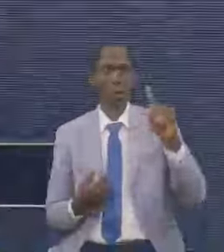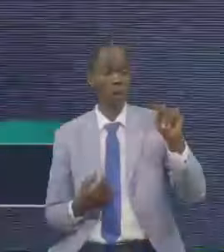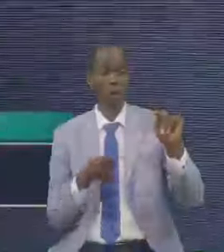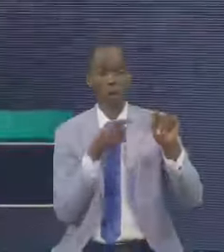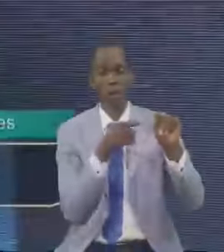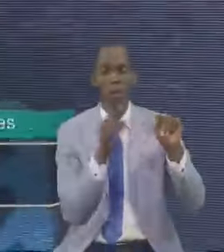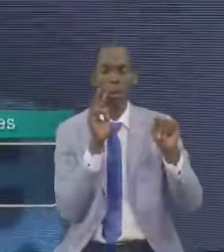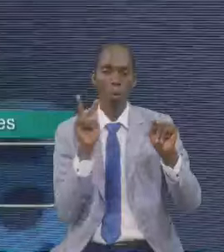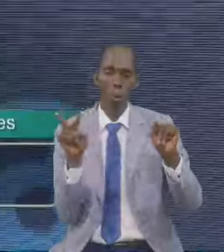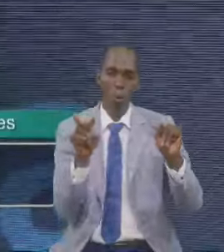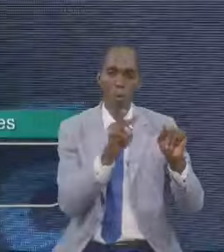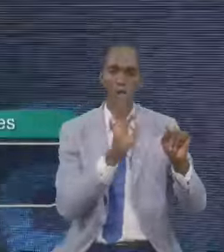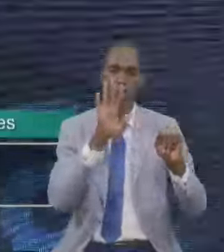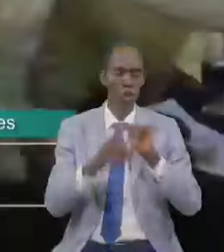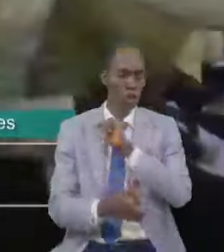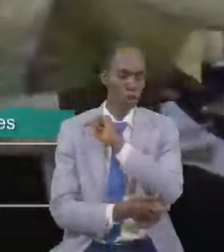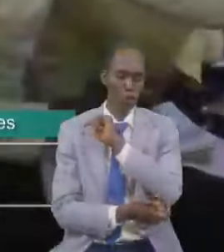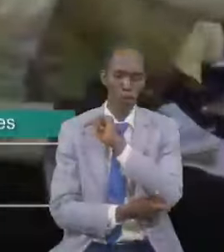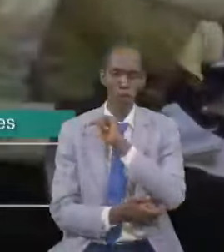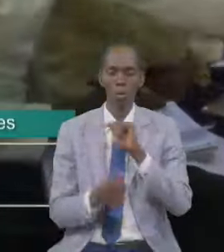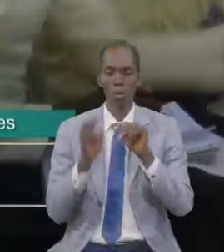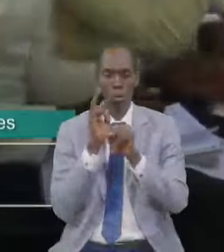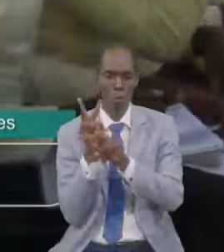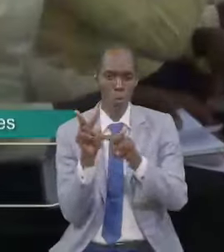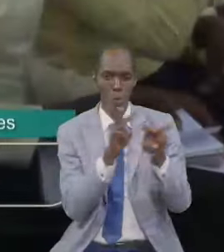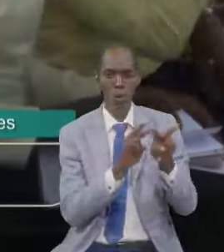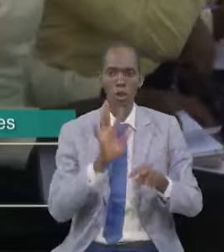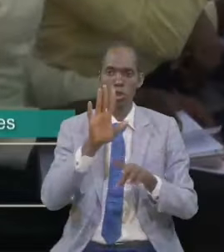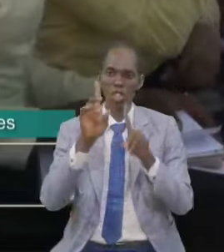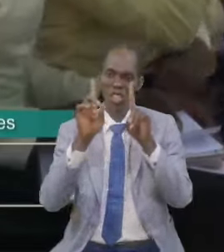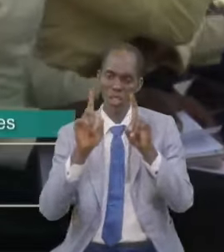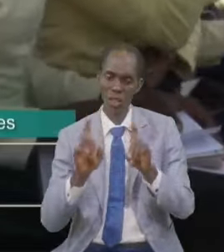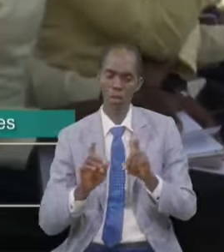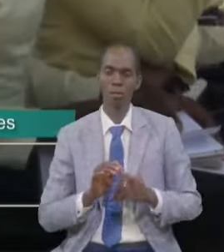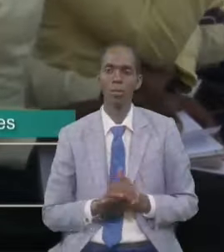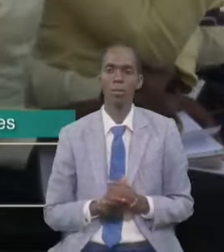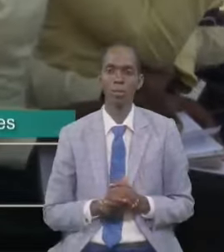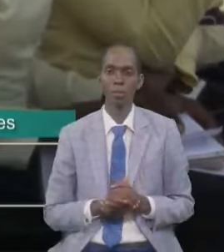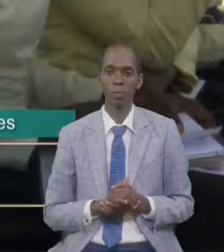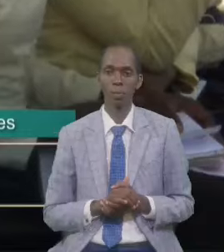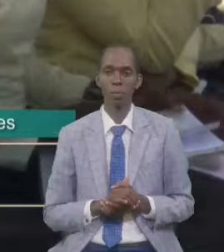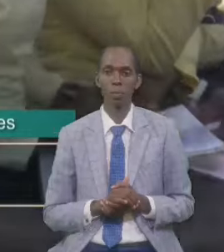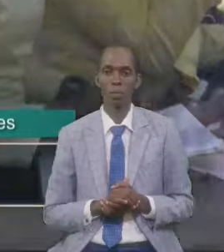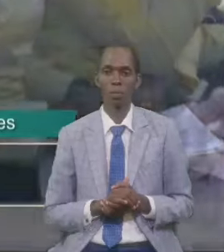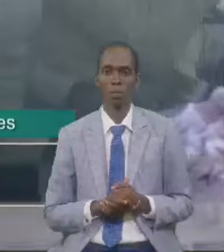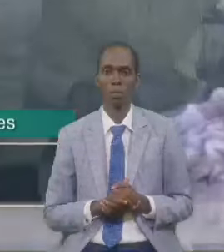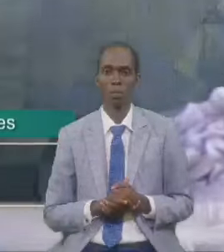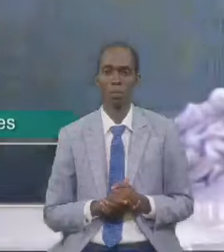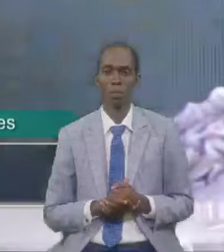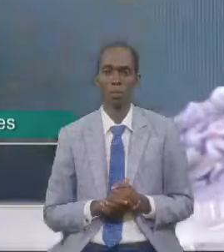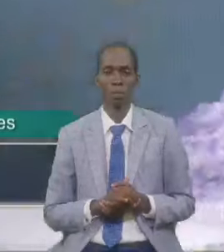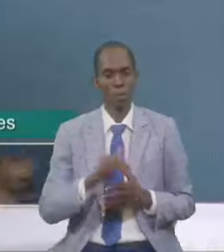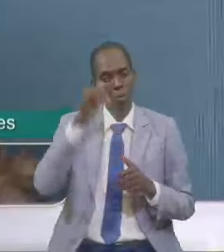tests and your trials. అప్పుడు ఆయన మీ శోధనను, మీ యొక్క శ్రమను, మీ పరీక్షను సహించడానికి సాయం చేస్తారు. Joseph in